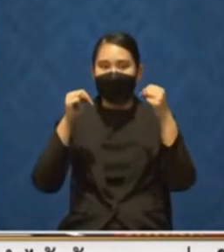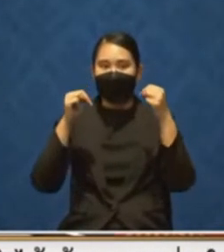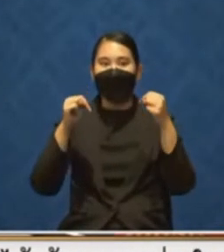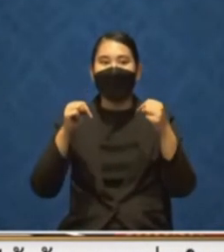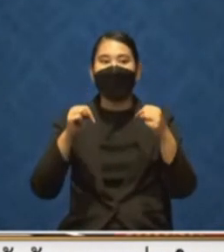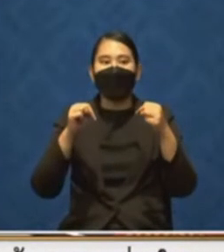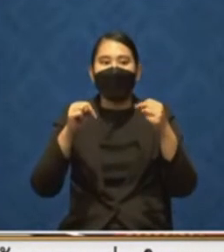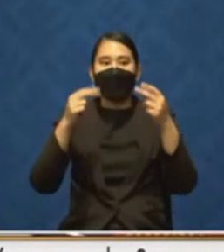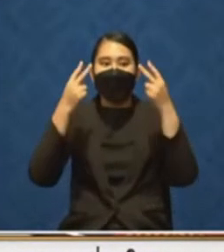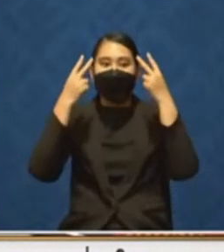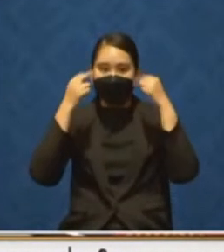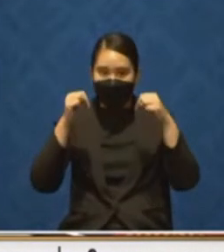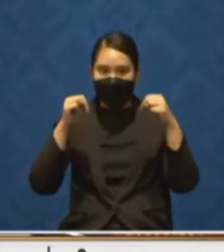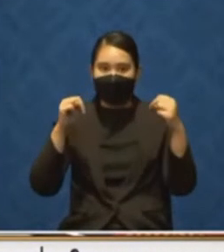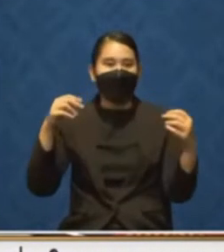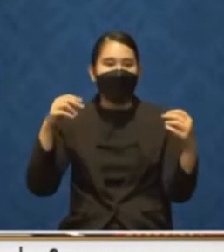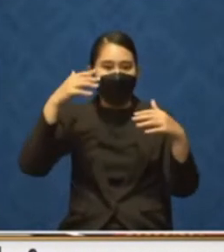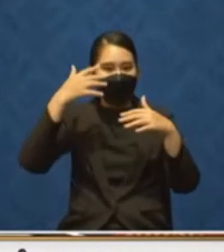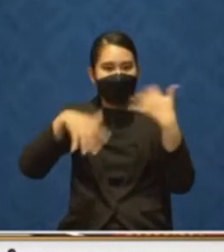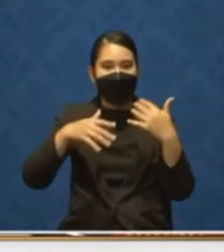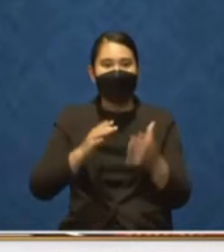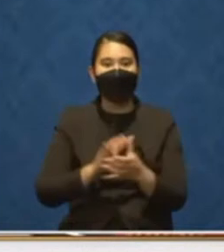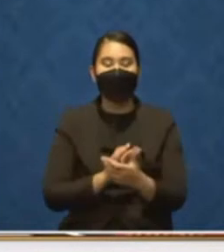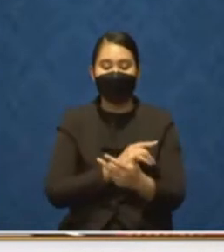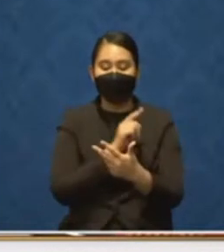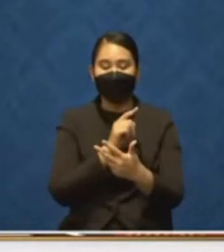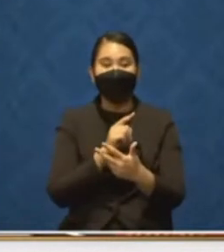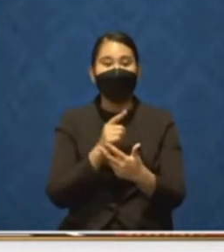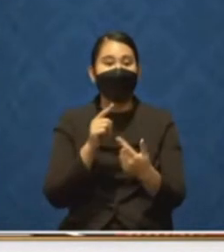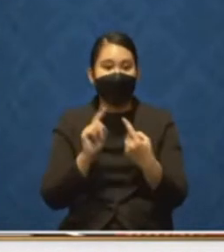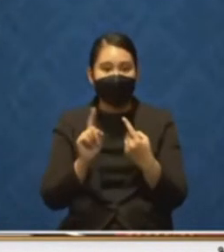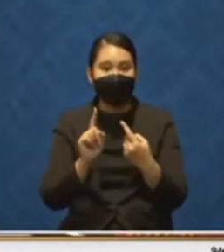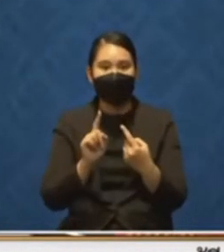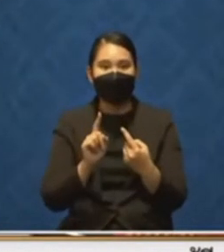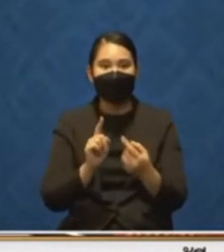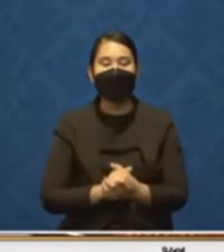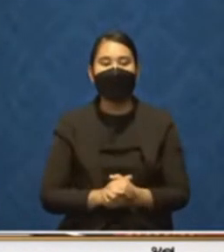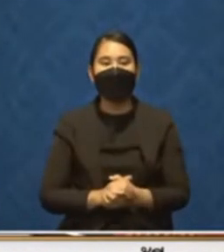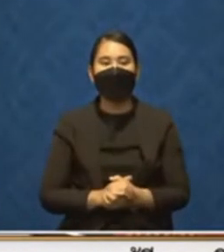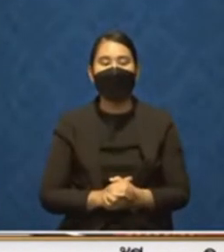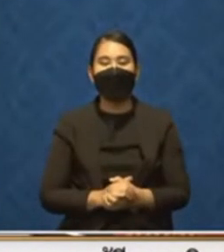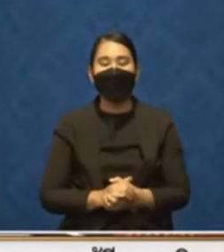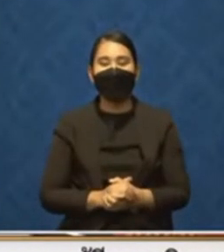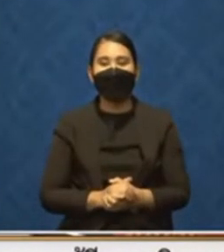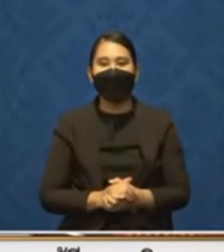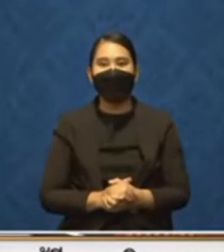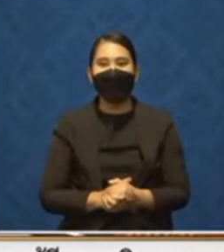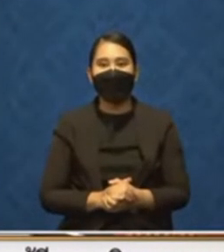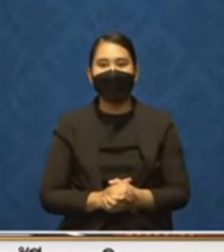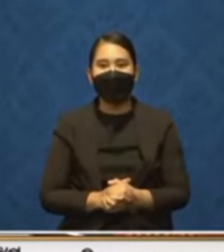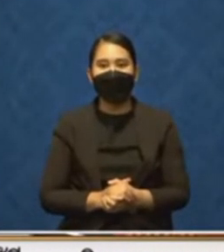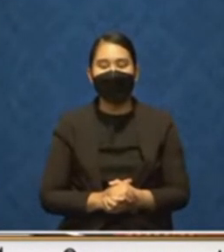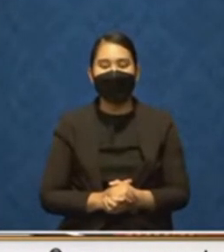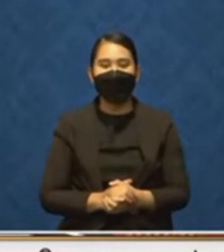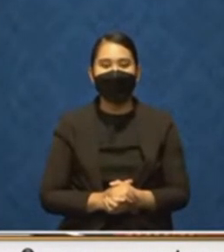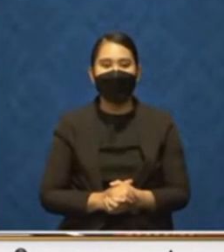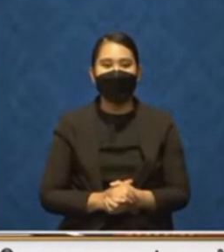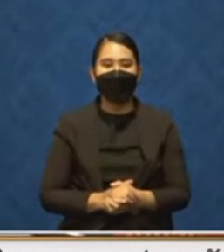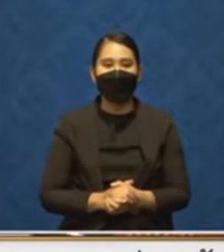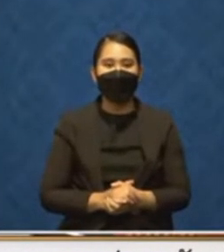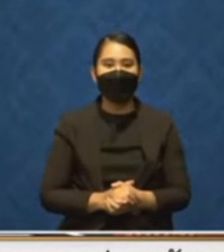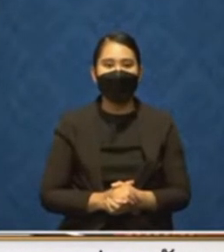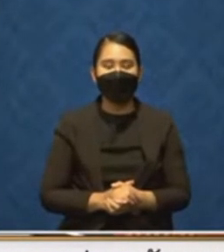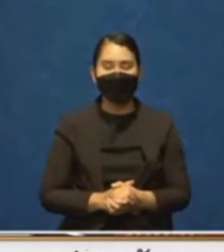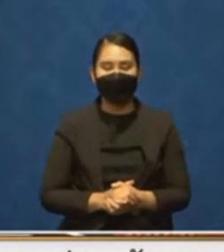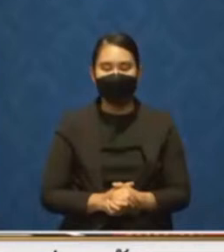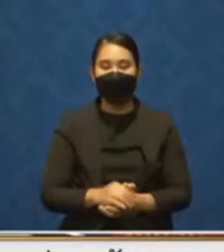ของพี่น้องประชาชนมากกว่านั้นครับสิ่งที่ร้านเหล้าเรียกร้องจากท่าน